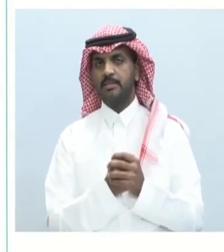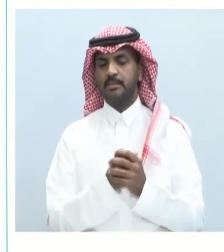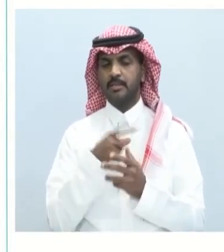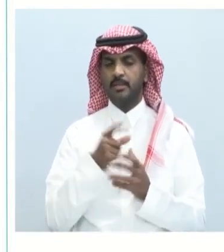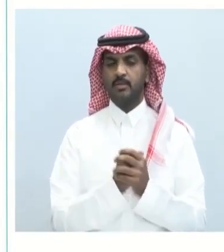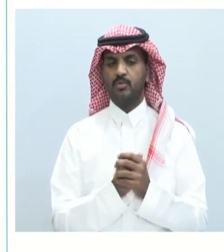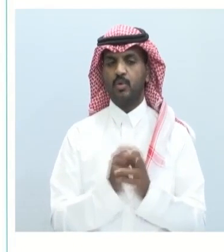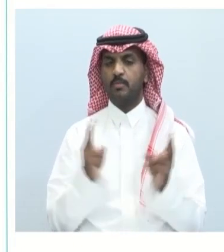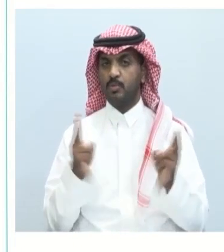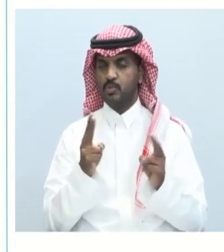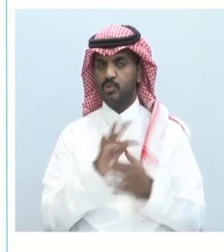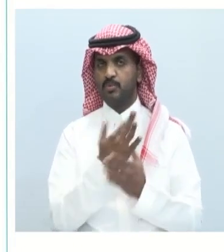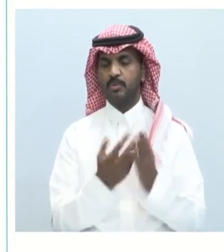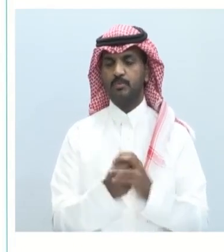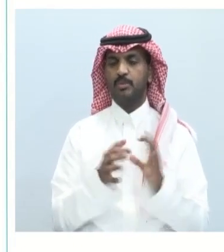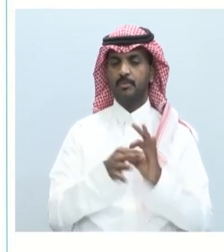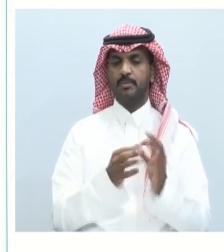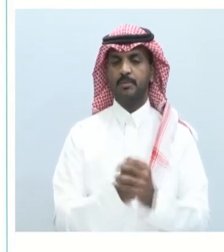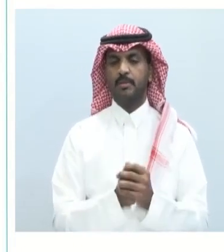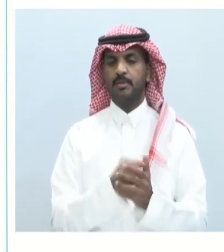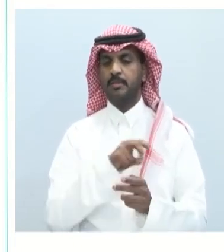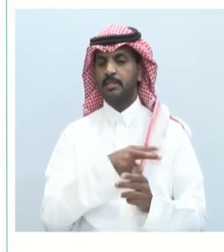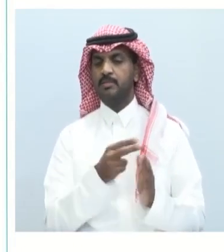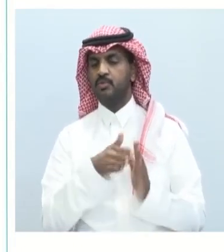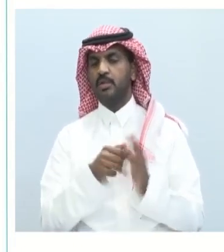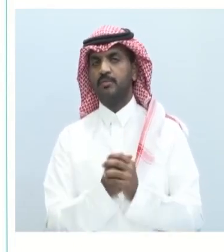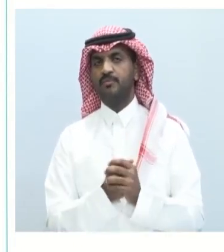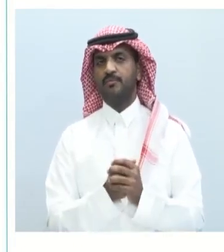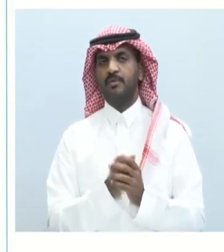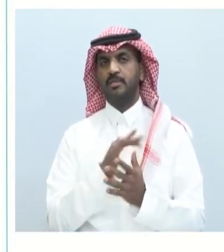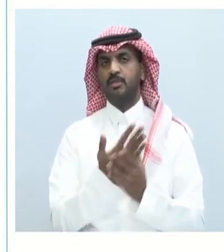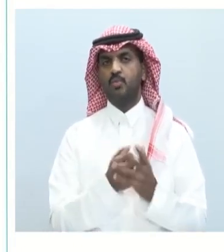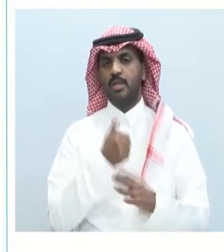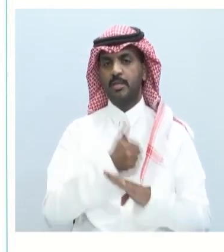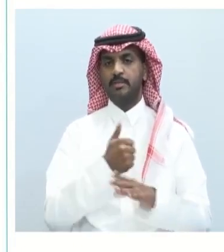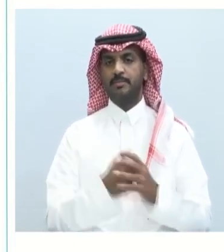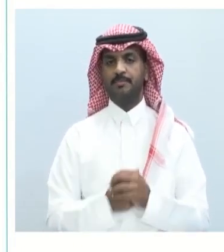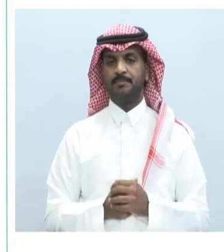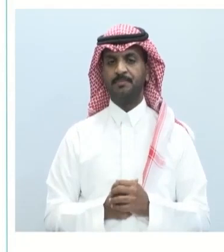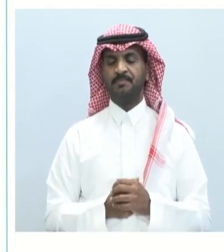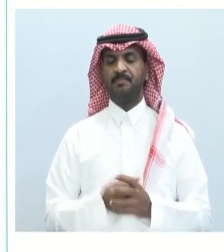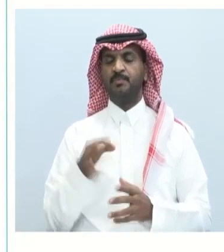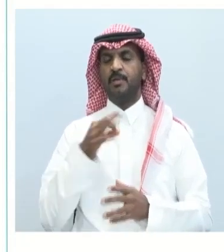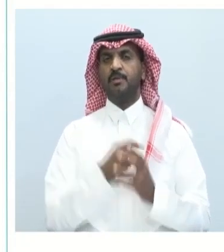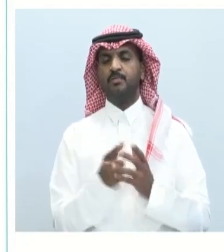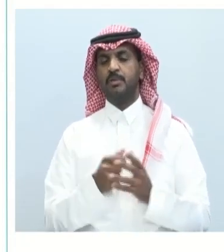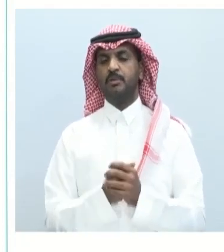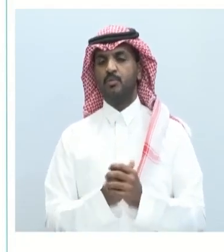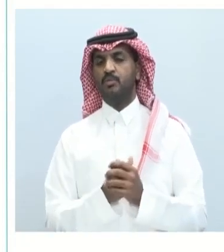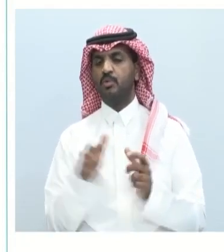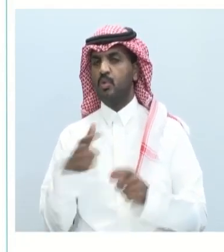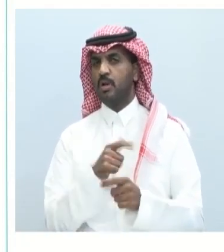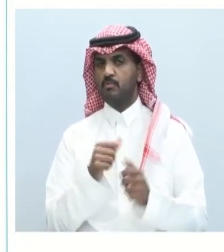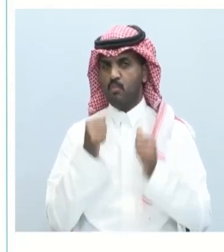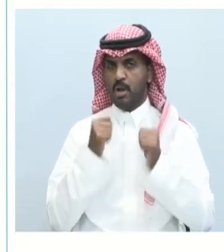يقابل كل سجل في الجدول المرتبط عده سجلات في الجدول الرئيس مثال يمكن ان يكون لكل